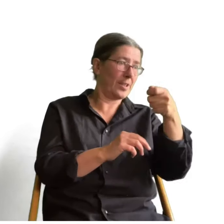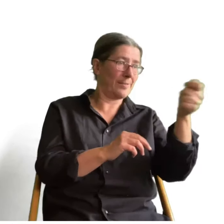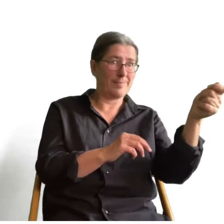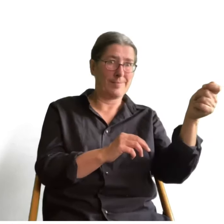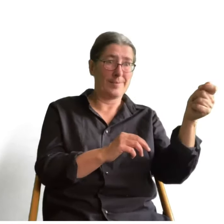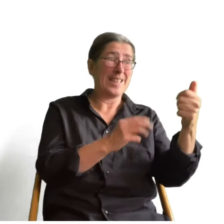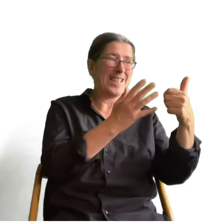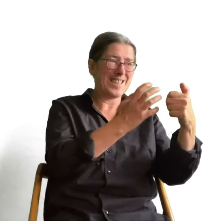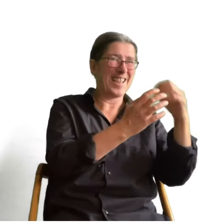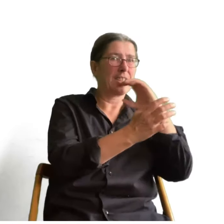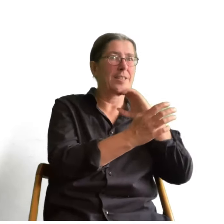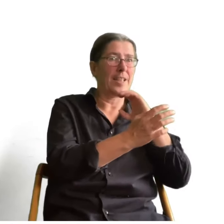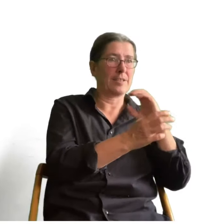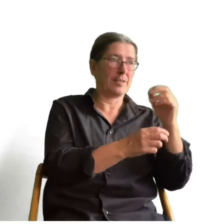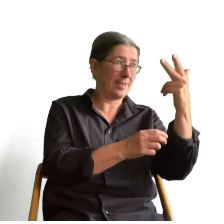40 Cent,